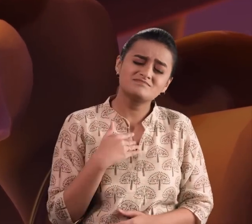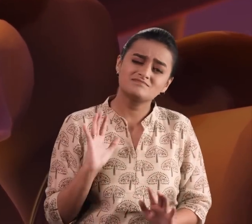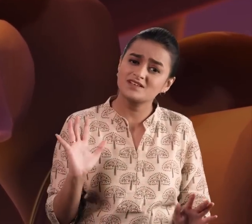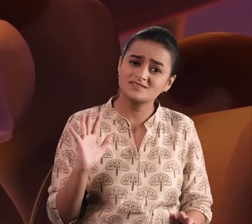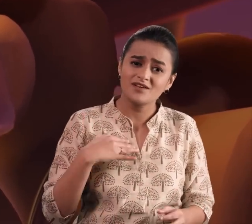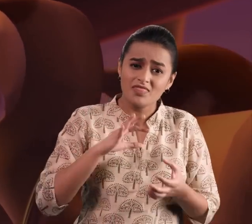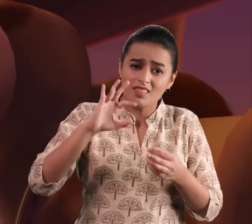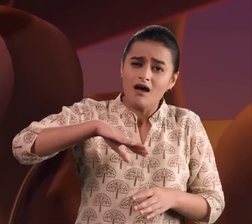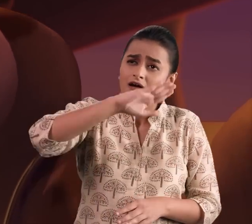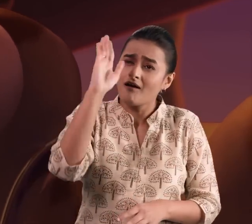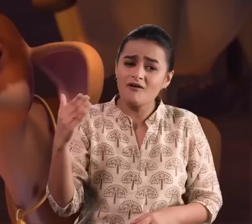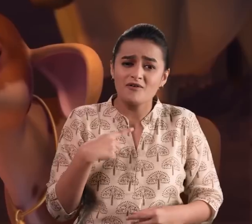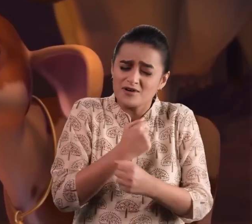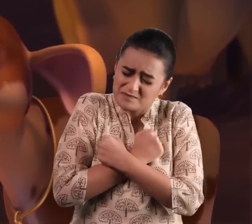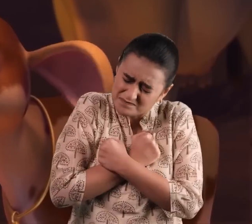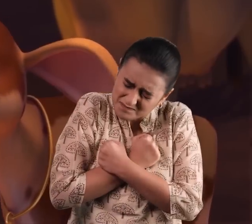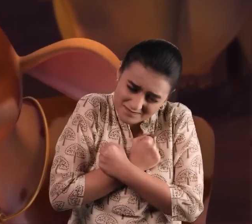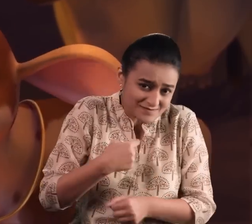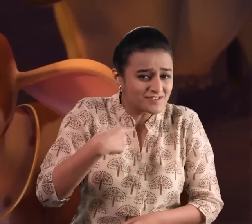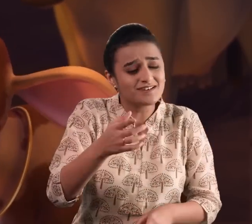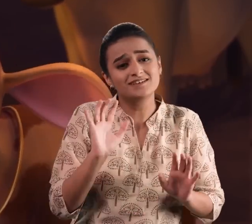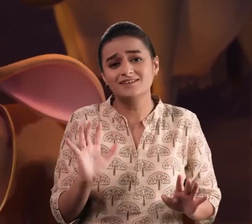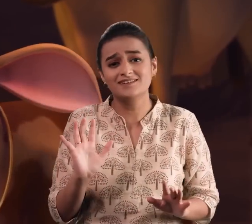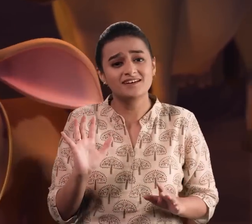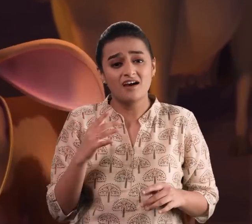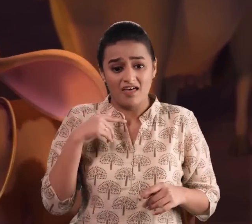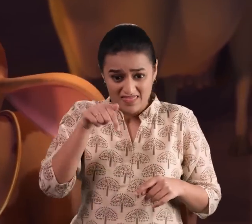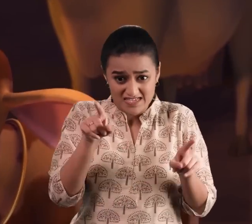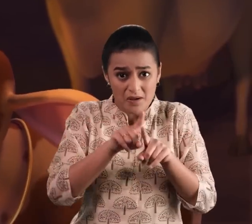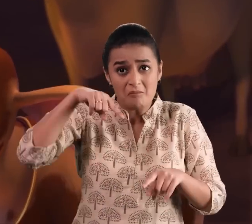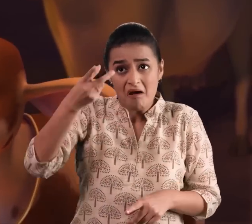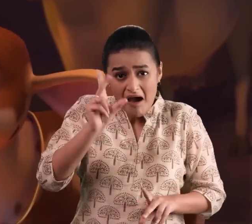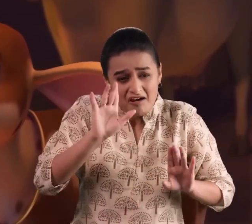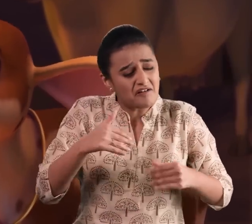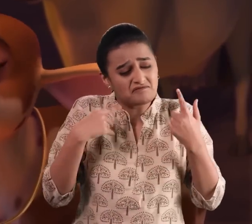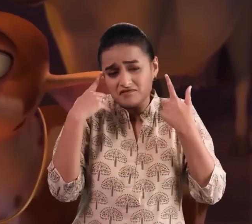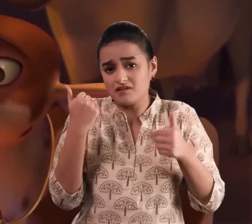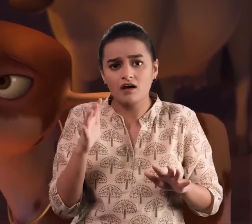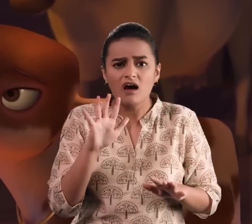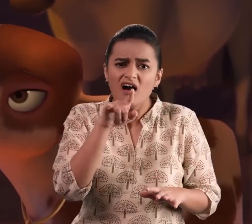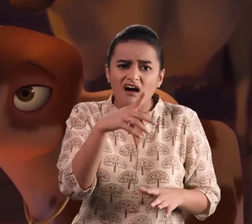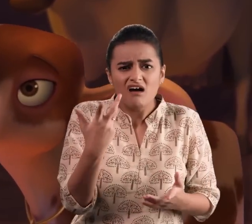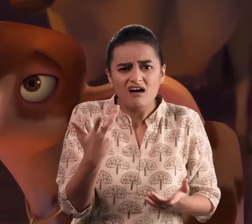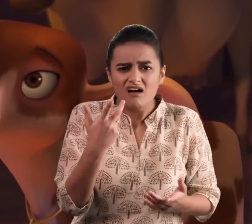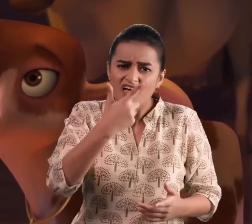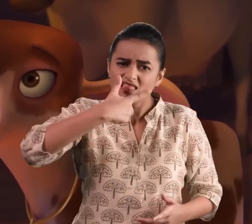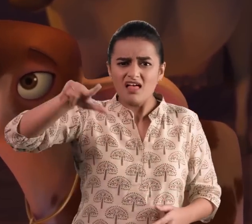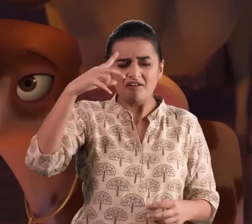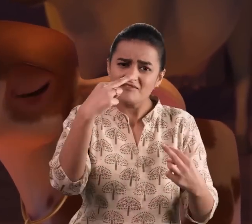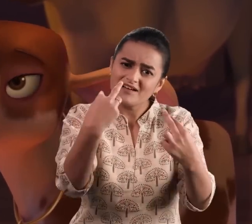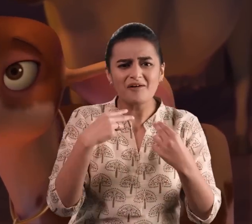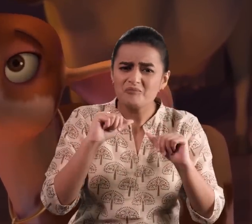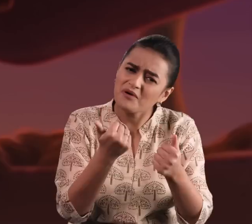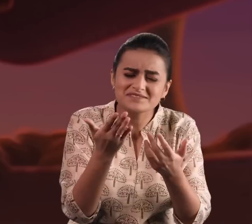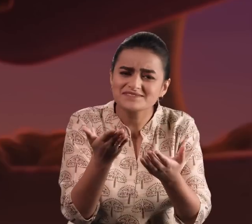दो। आज जी भर कर तुम्हें प्यार कर लेती हूँ मेरी बच्ची। जीवन में ये अवसर आए ना आए। किंतु तुम तो मुझे जीवन